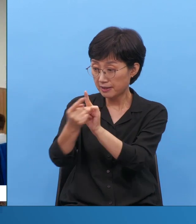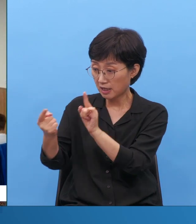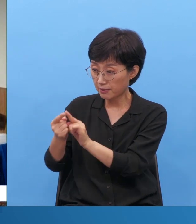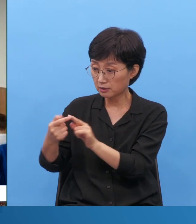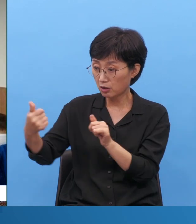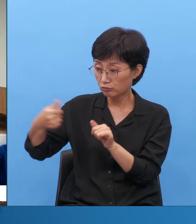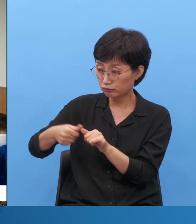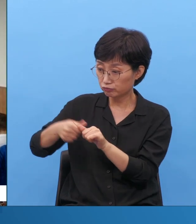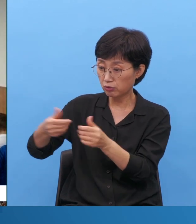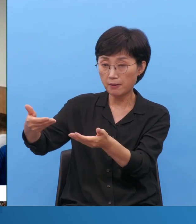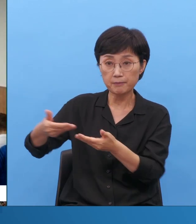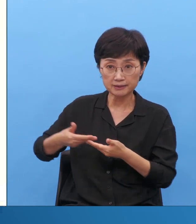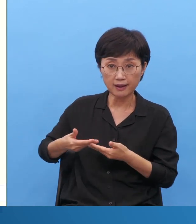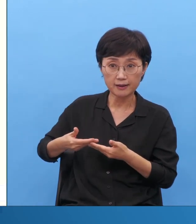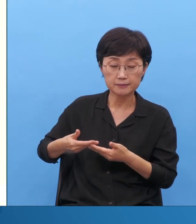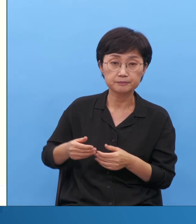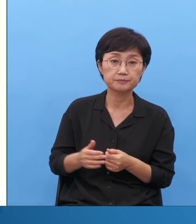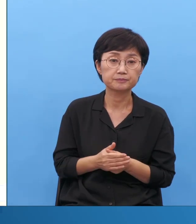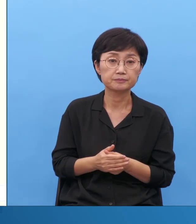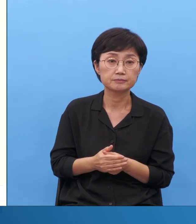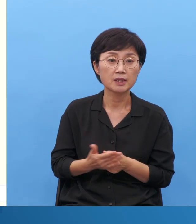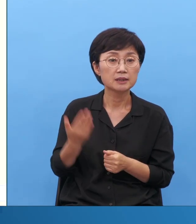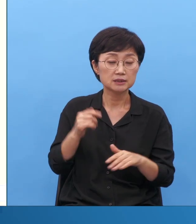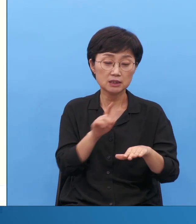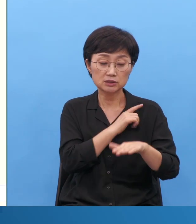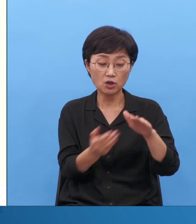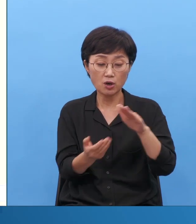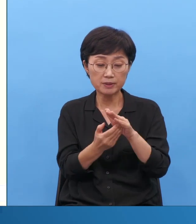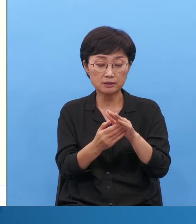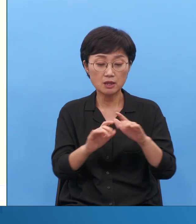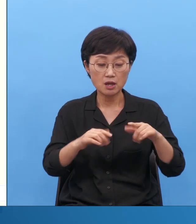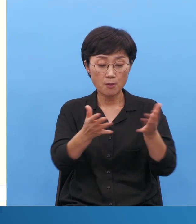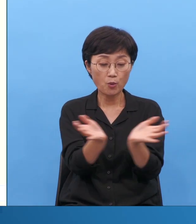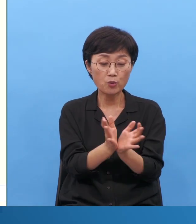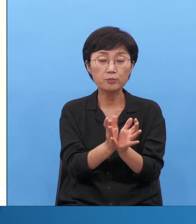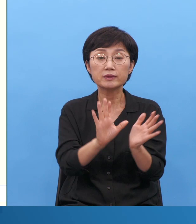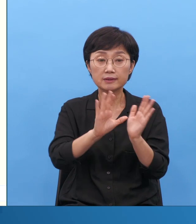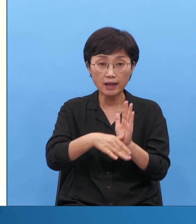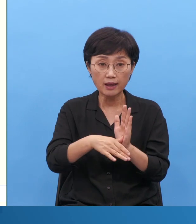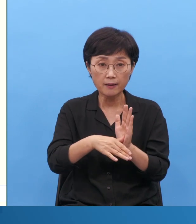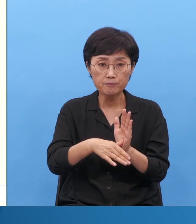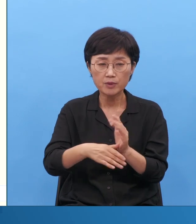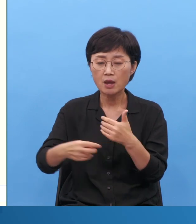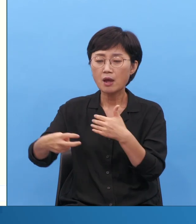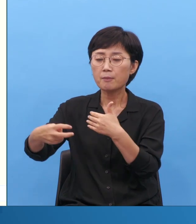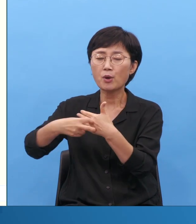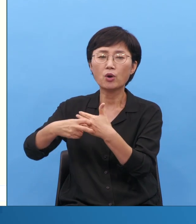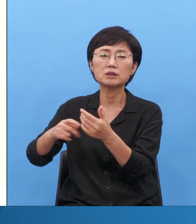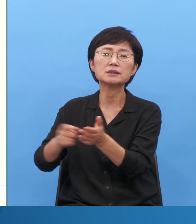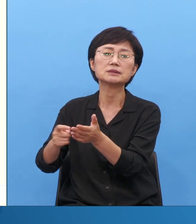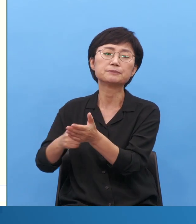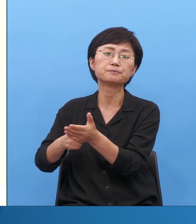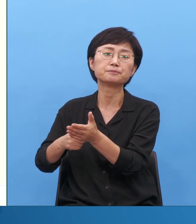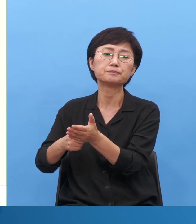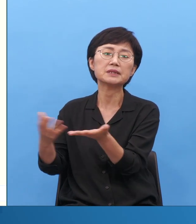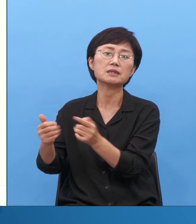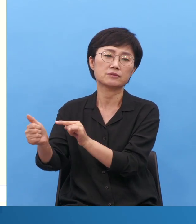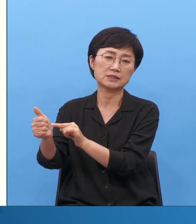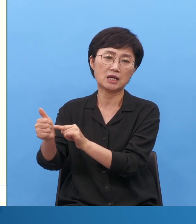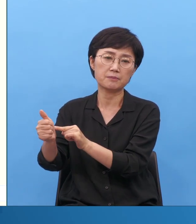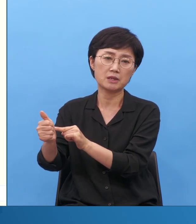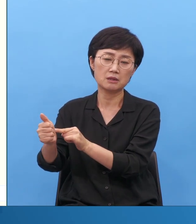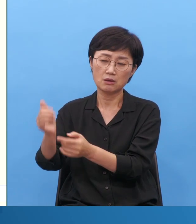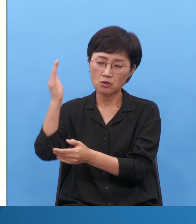들어. 지난 서미스쿨에서는 응급실에서 일하시는 권사님이 코로나 시대에 어떻게 복음을